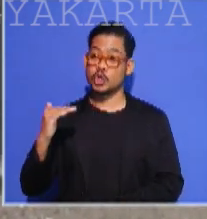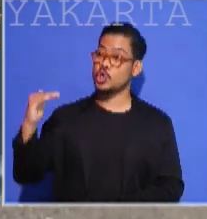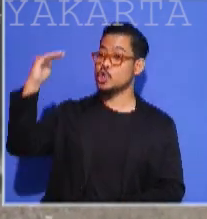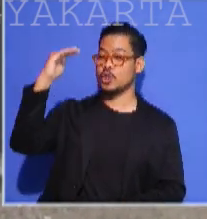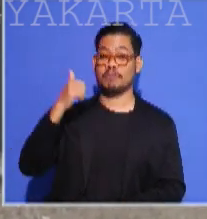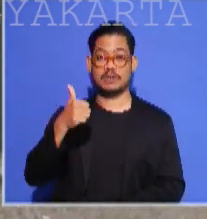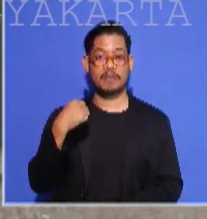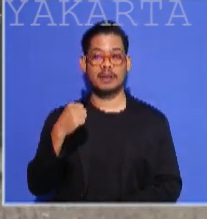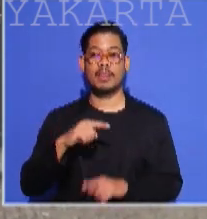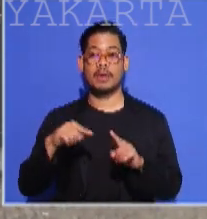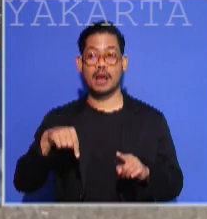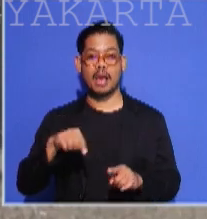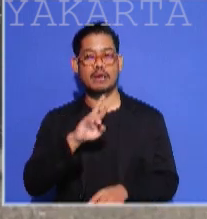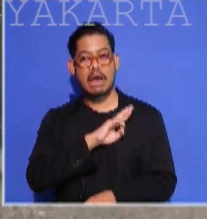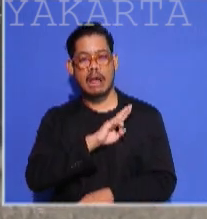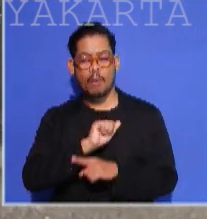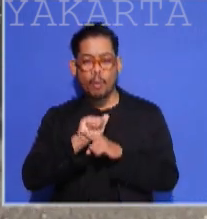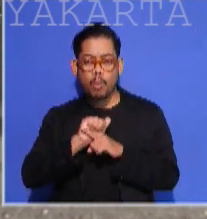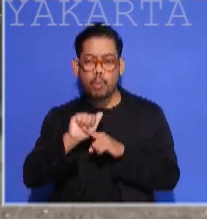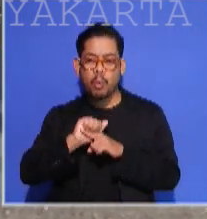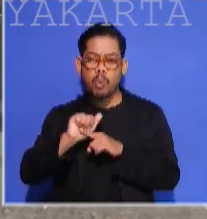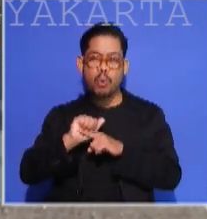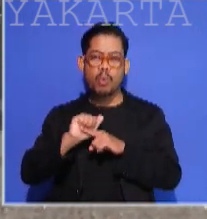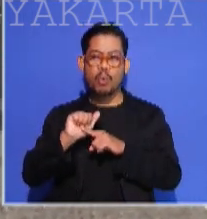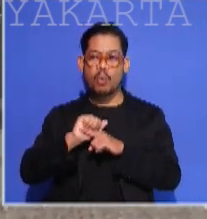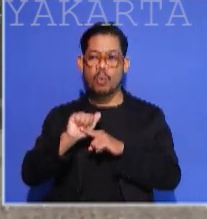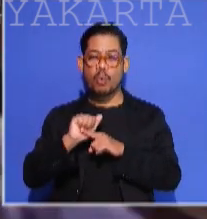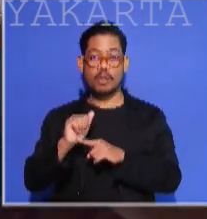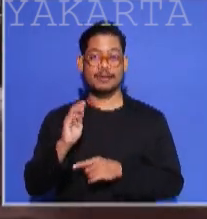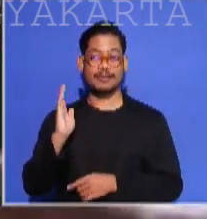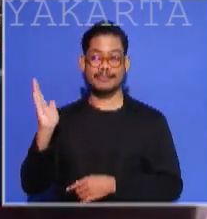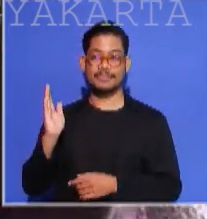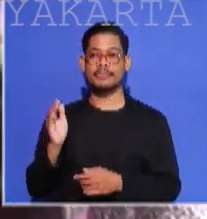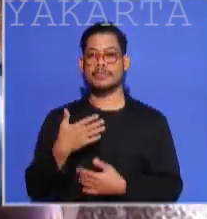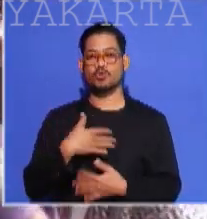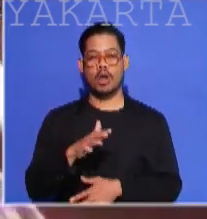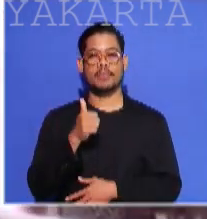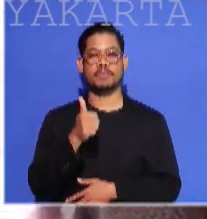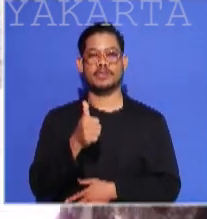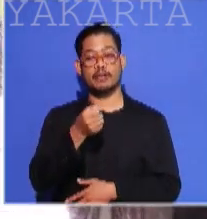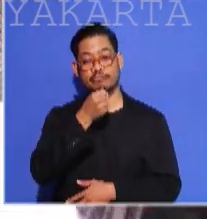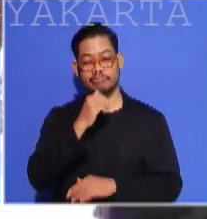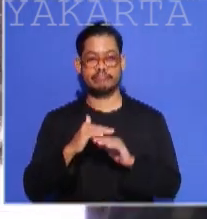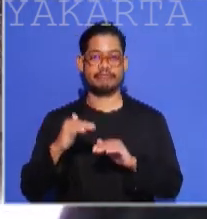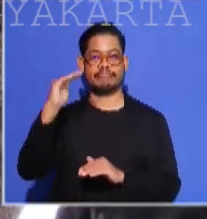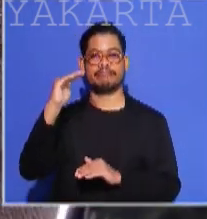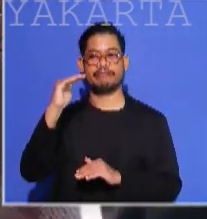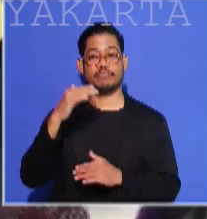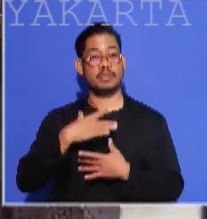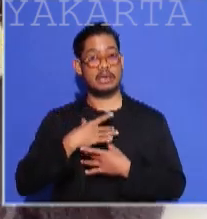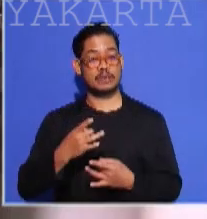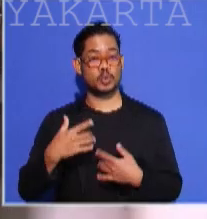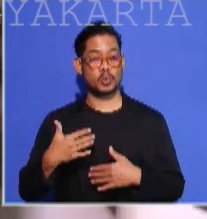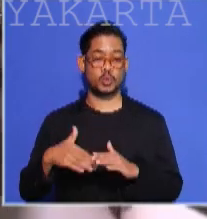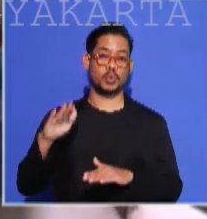lebih rajin berlatih, terus saya sampai gitu. Tingginya minat anak-anak menggeluti seni karawitan tentu